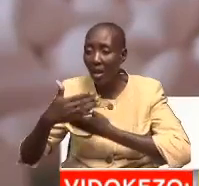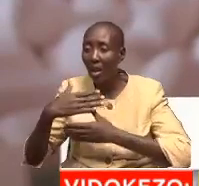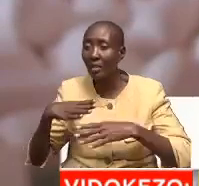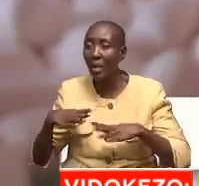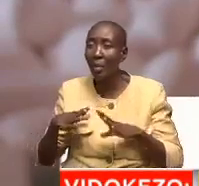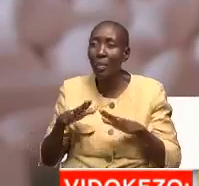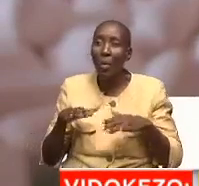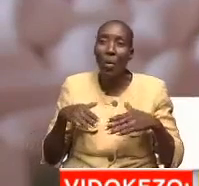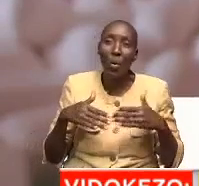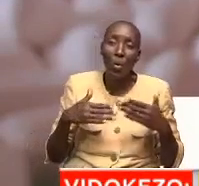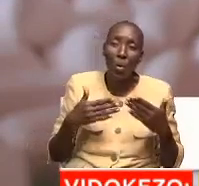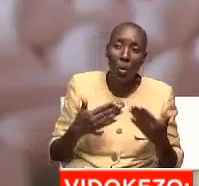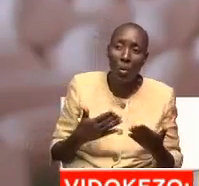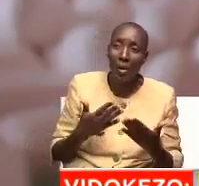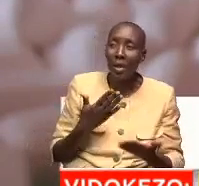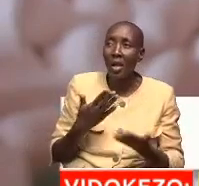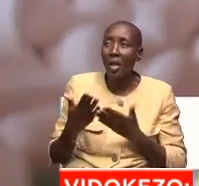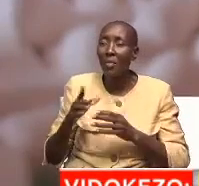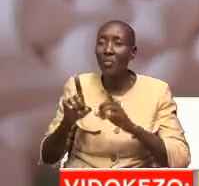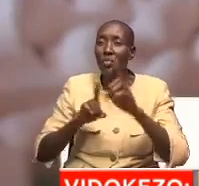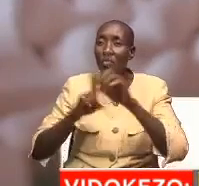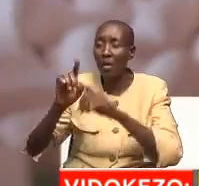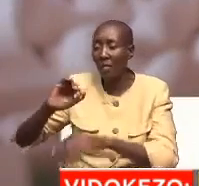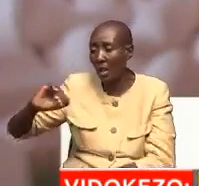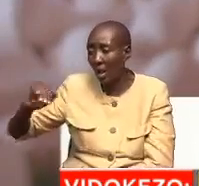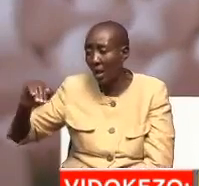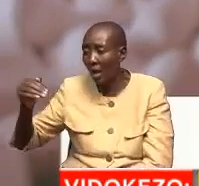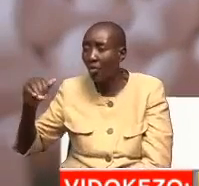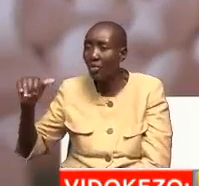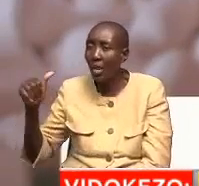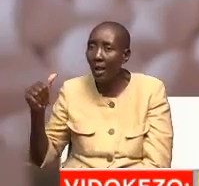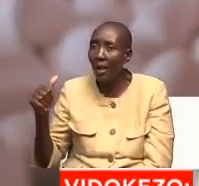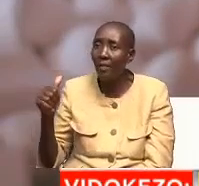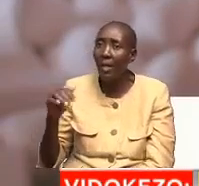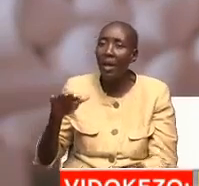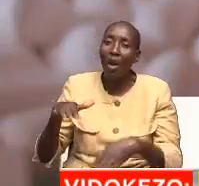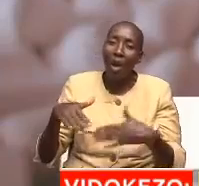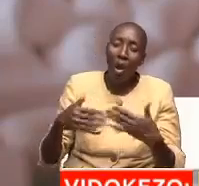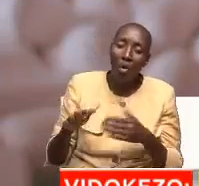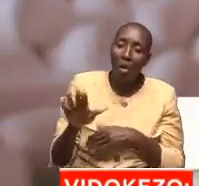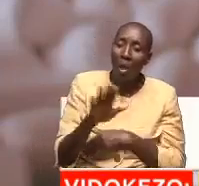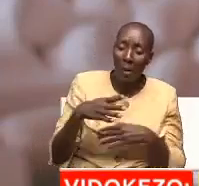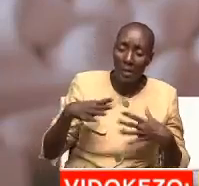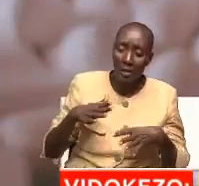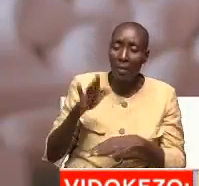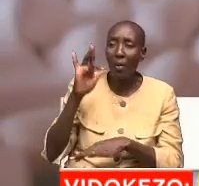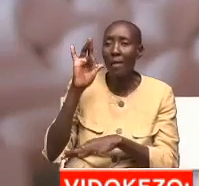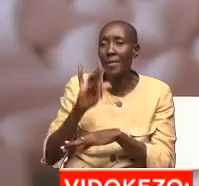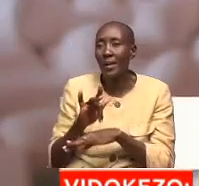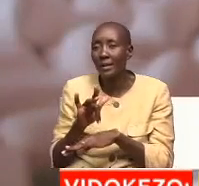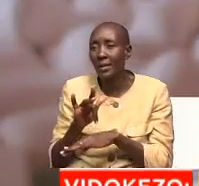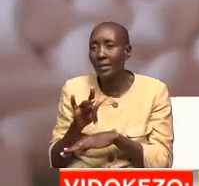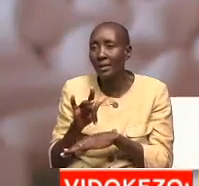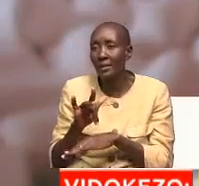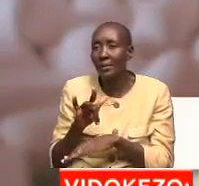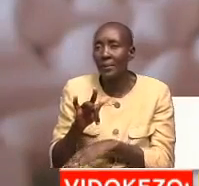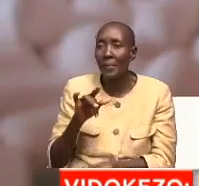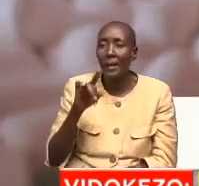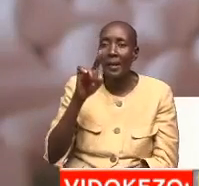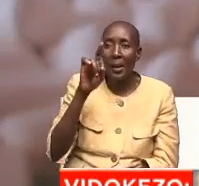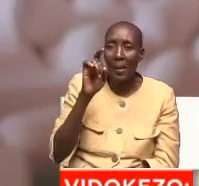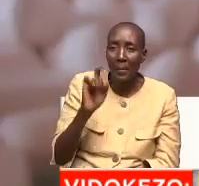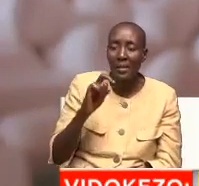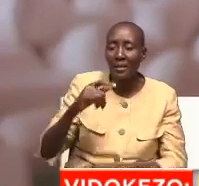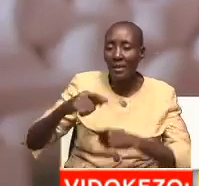ama umetoka kaunti nyingine kuja kaunti nyingine, ama umetoka pahali penye watu wameadhirika, lazima kupitishe kwa